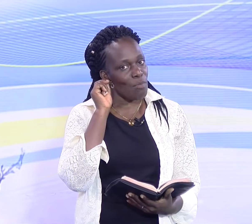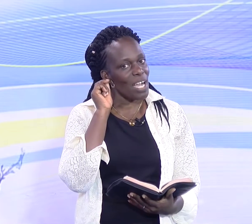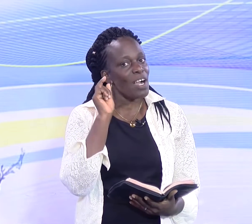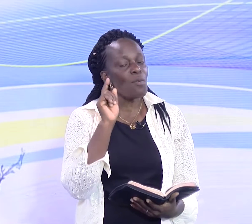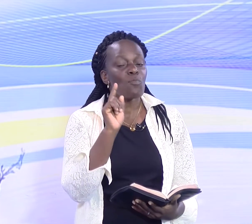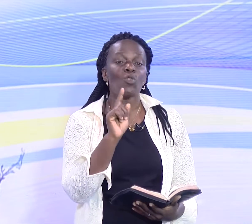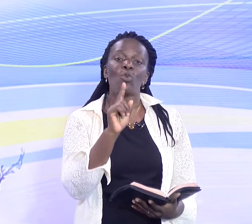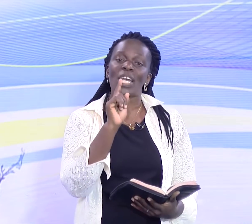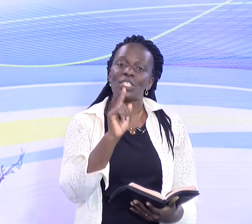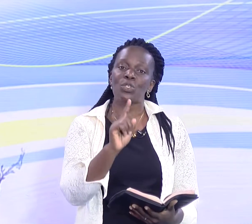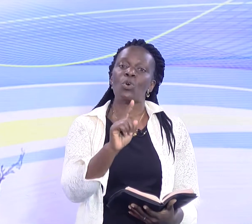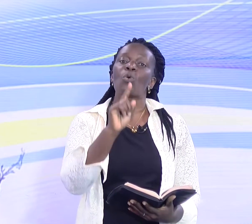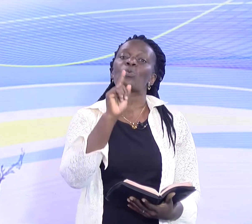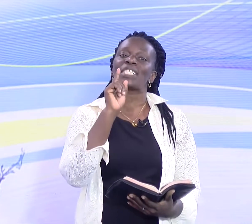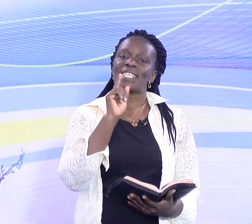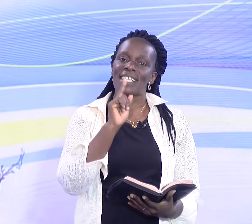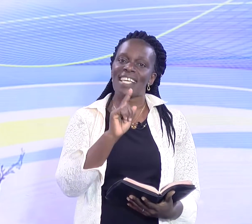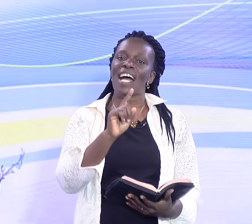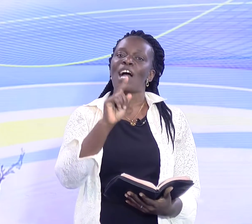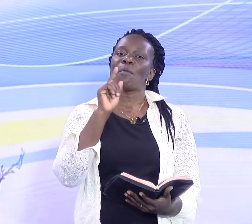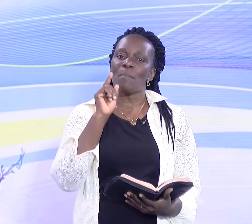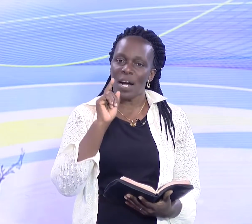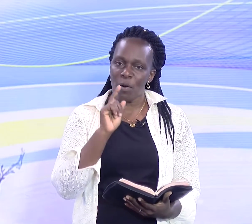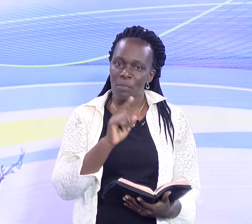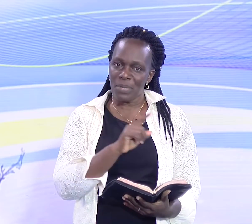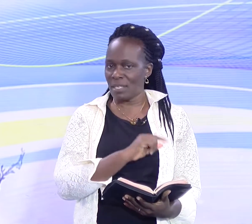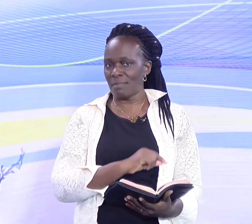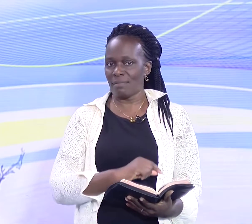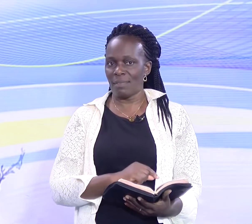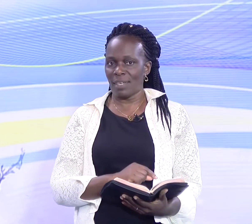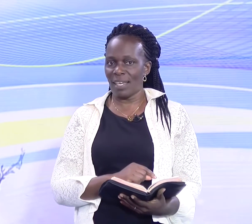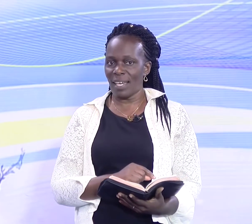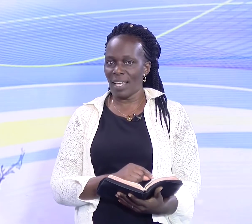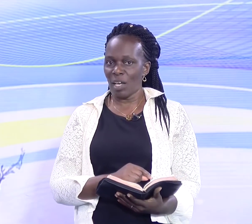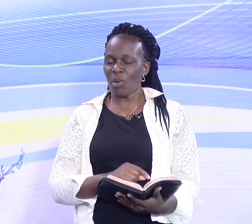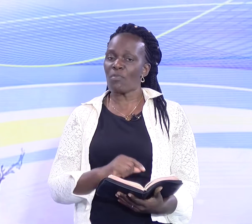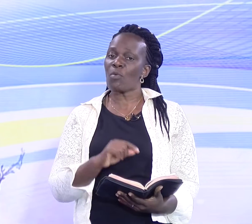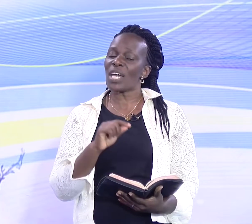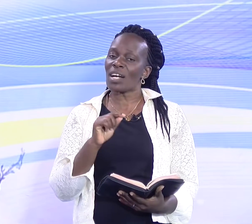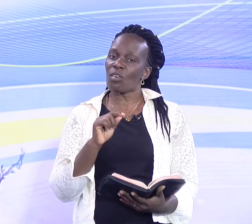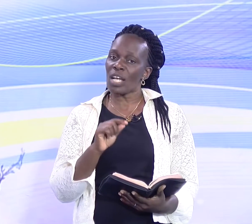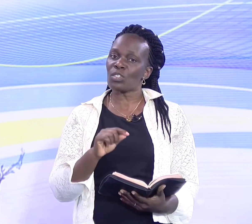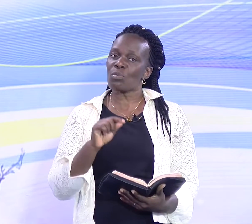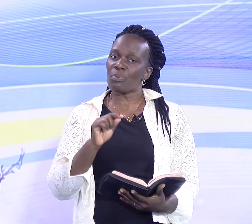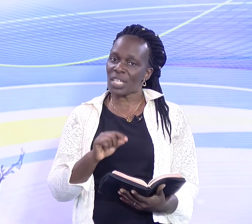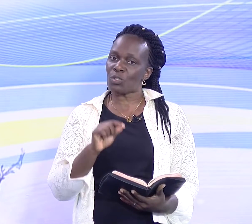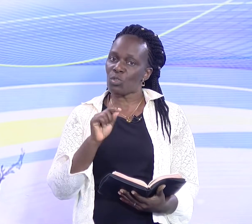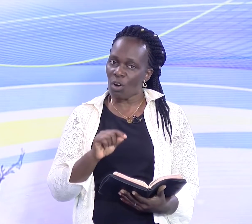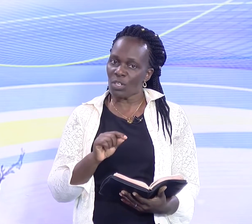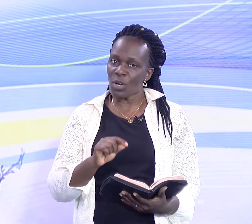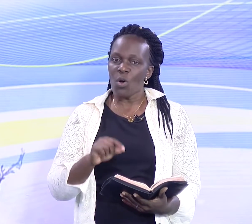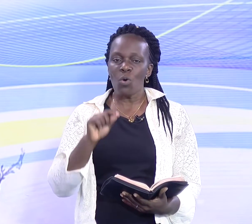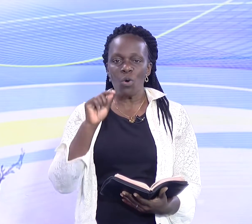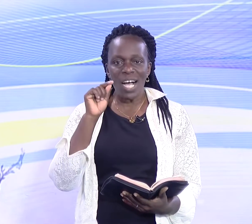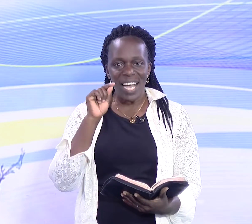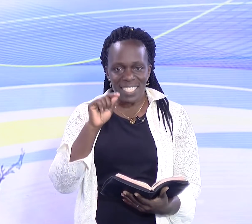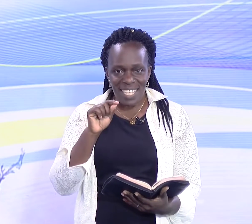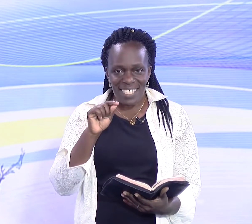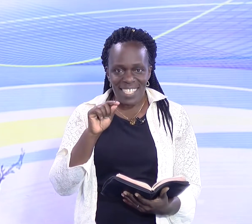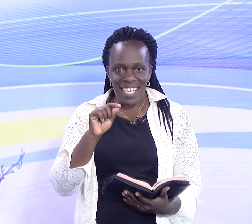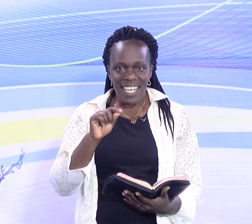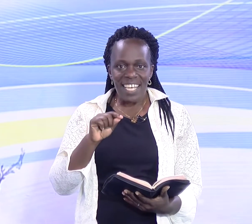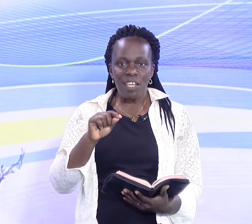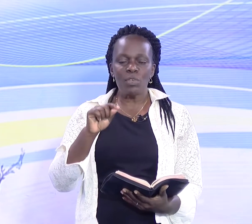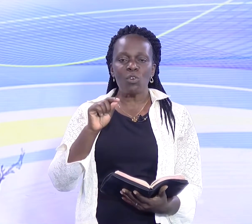Kumaanisha kwamba Mungu wetu usikia maombi. Kwa hivyo we are going to pray to God who